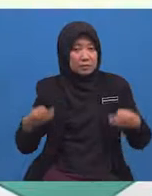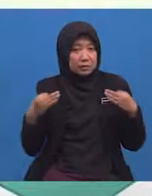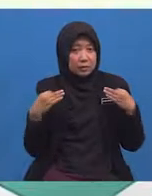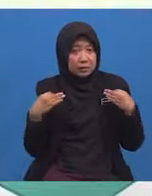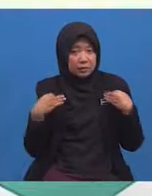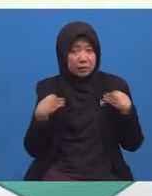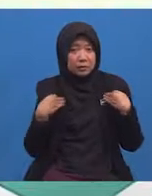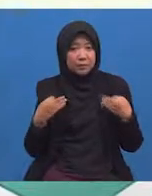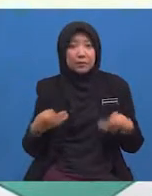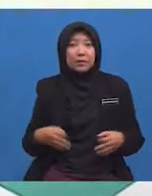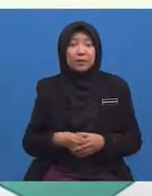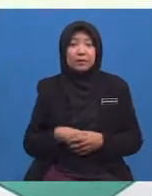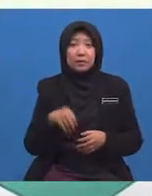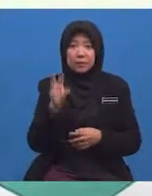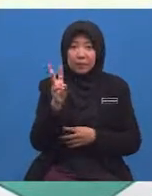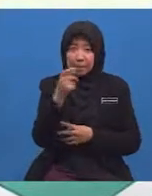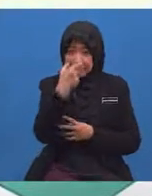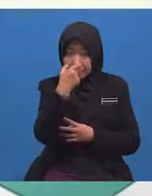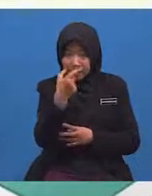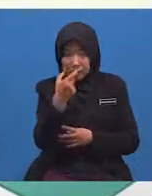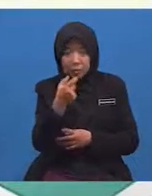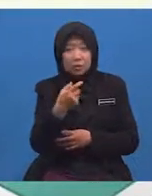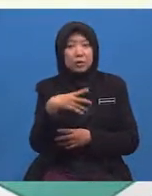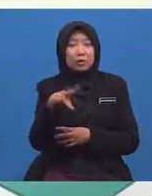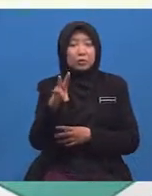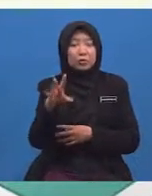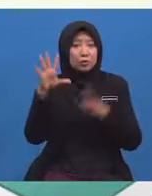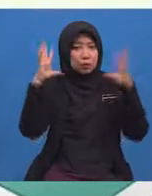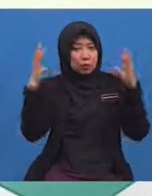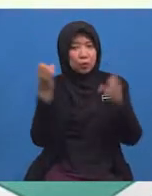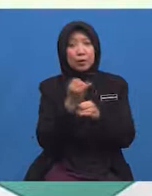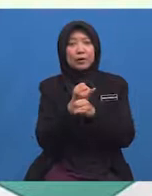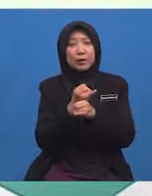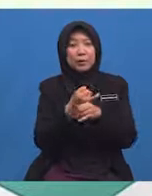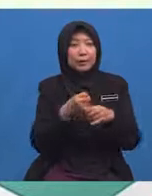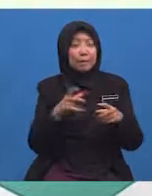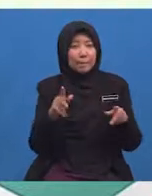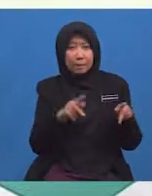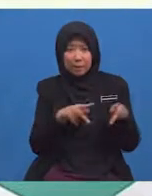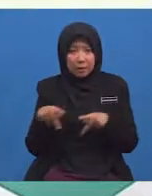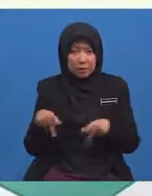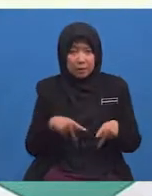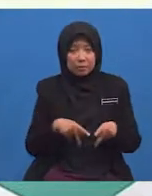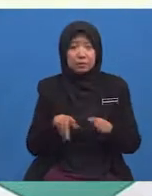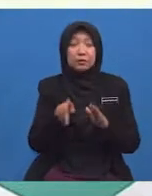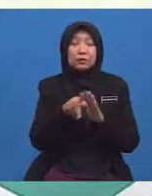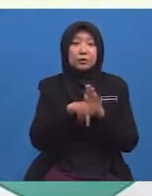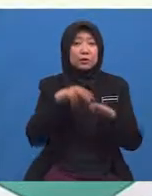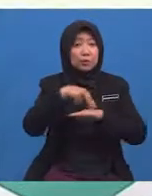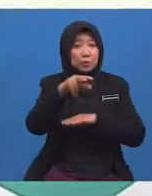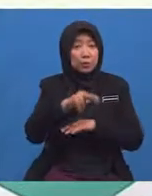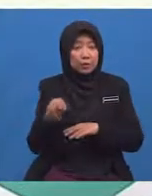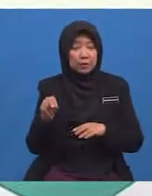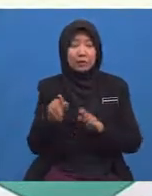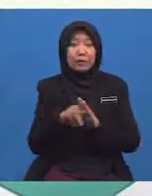keenam, pengaruh. Seterusnya, yang ketujuh, tawanan perang. Yang kelapan, keturunan. Yang